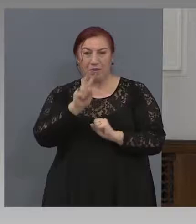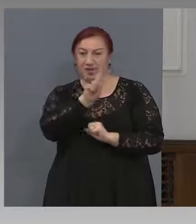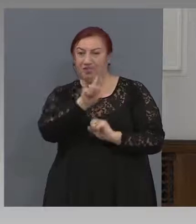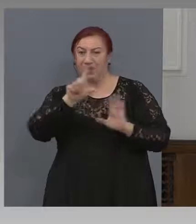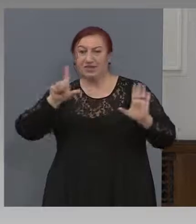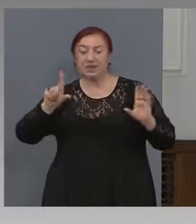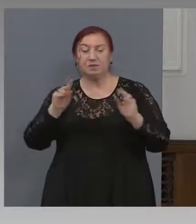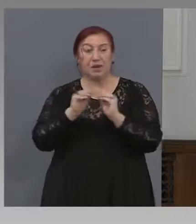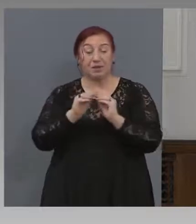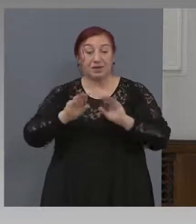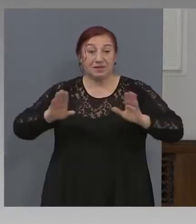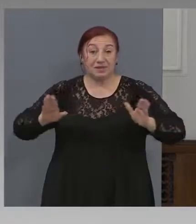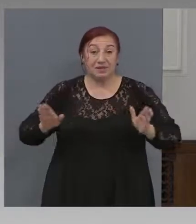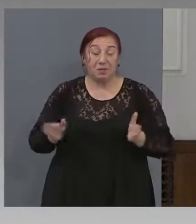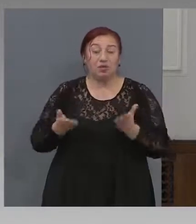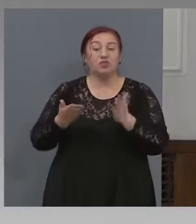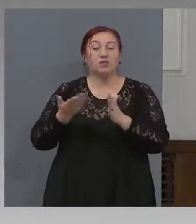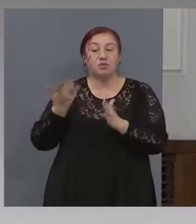да стартираме и